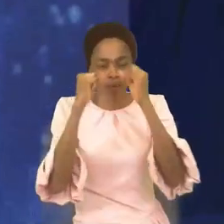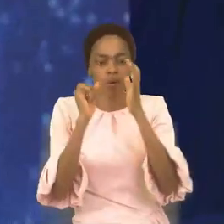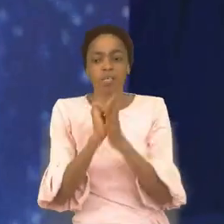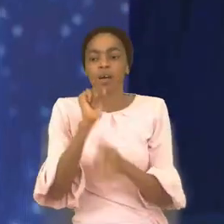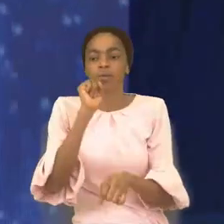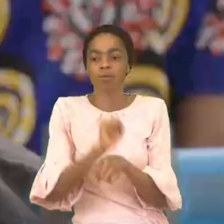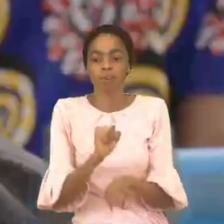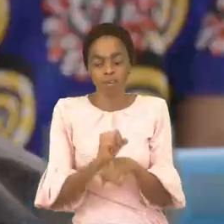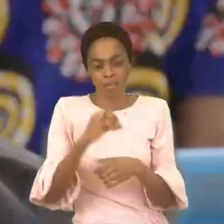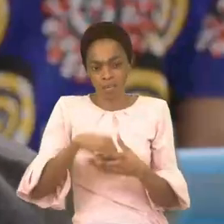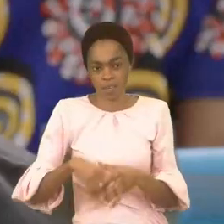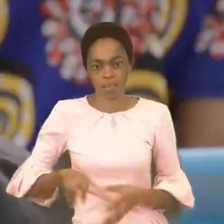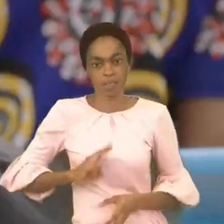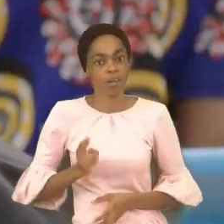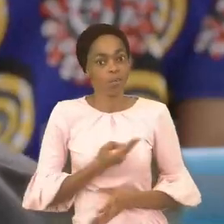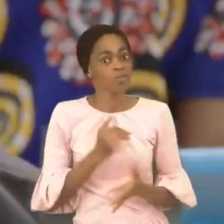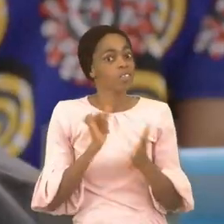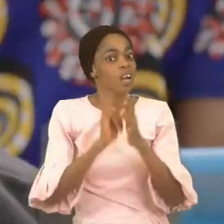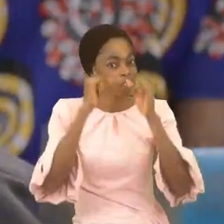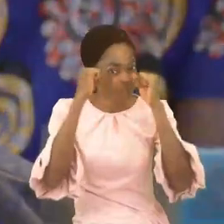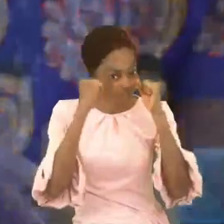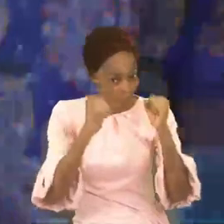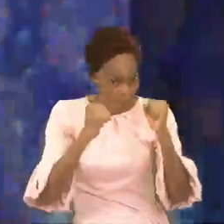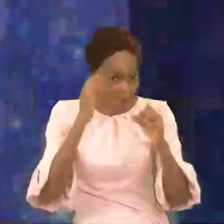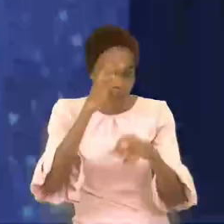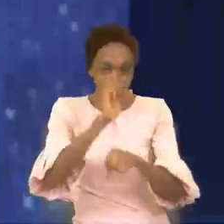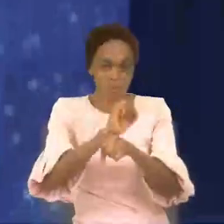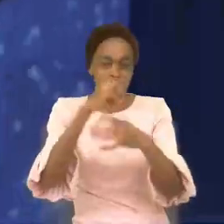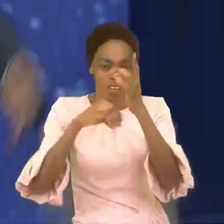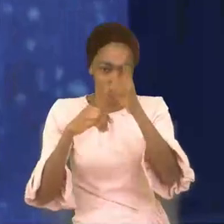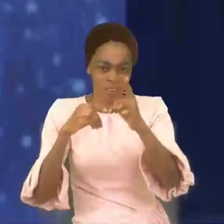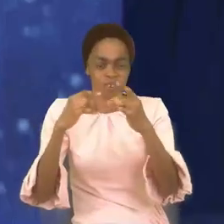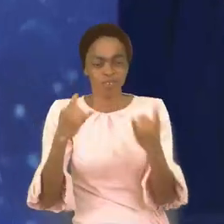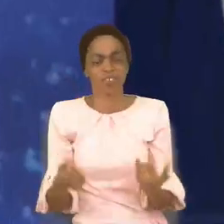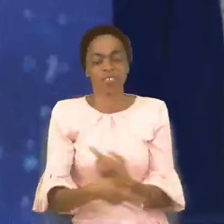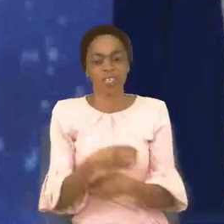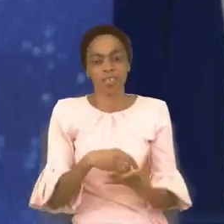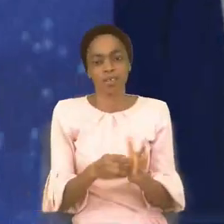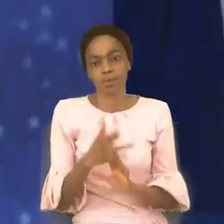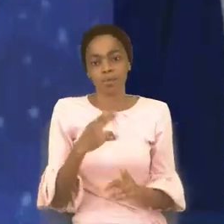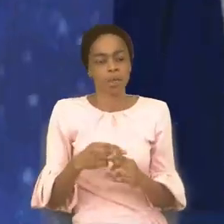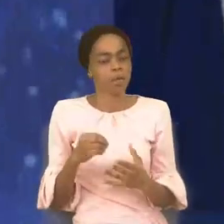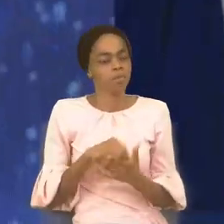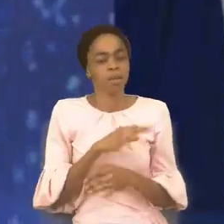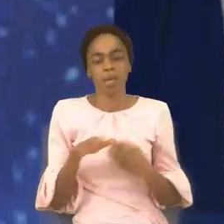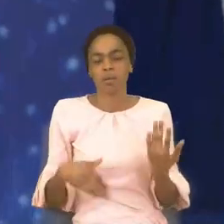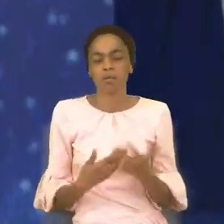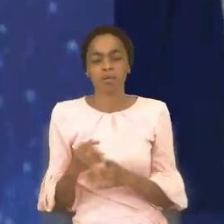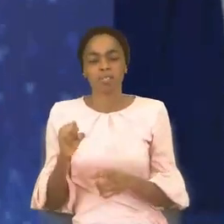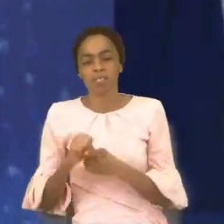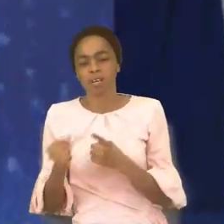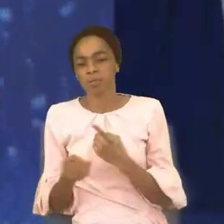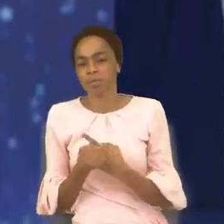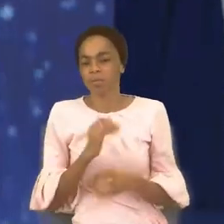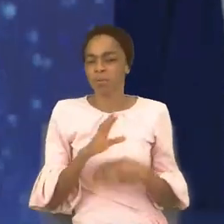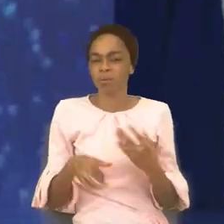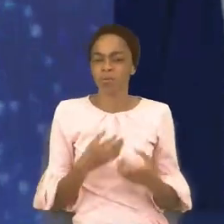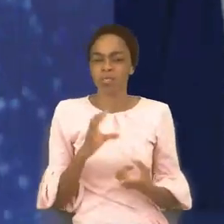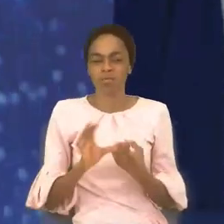en nous. Cette puissance va agir en toi aujourd'hui, dans toutes les circonstances, dans toutes